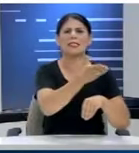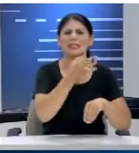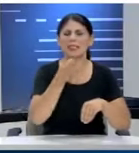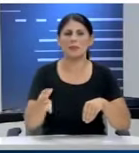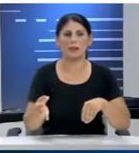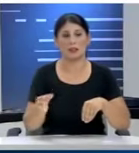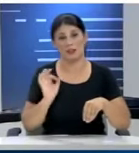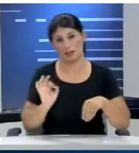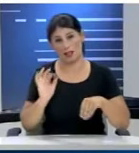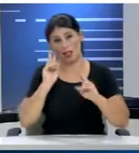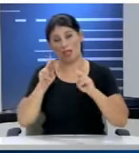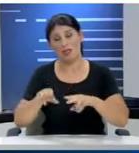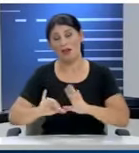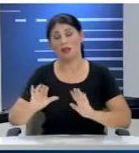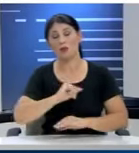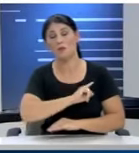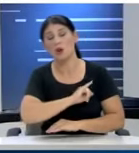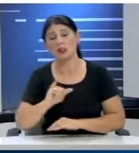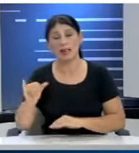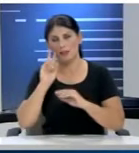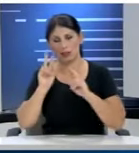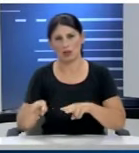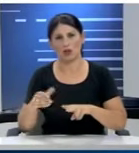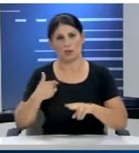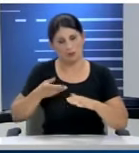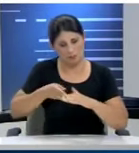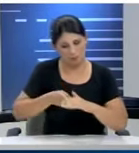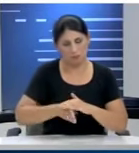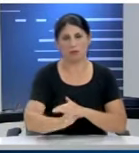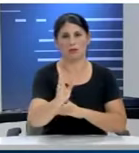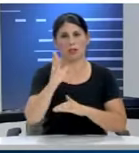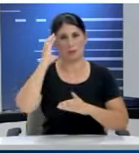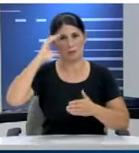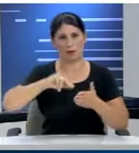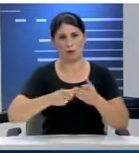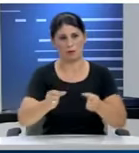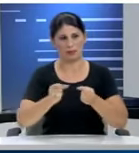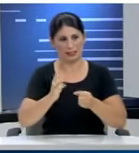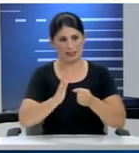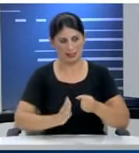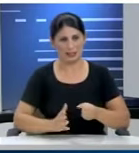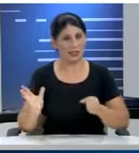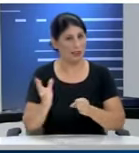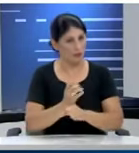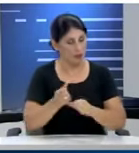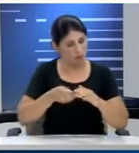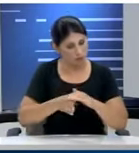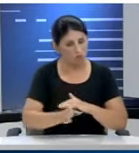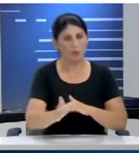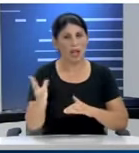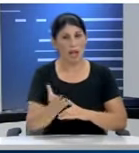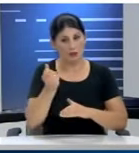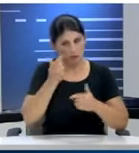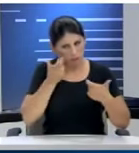Προφανώς και δεν αναγνωρίσατε ποτέ ότι βγήκαμε από την κρίση, ότι καταφέραμε να βγούμε από την